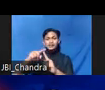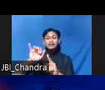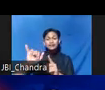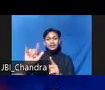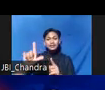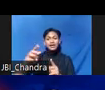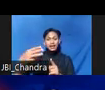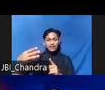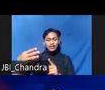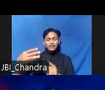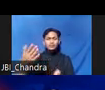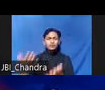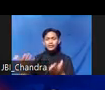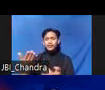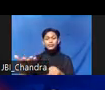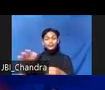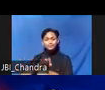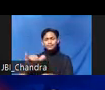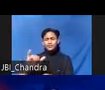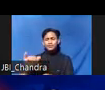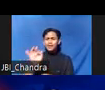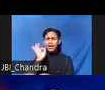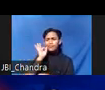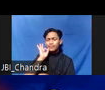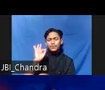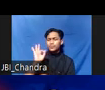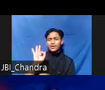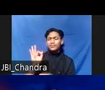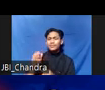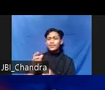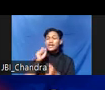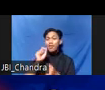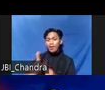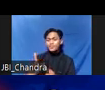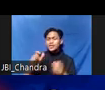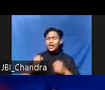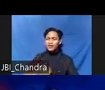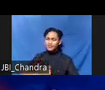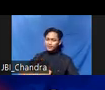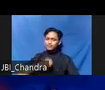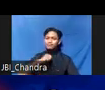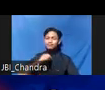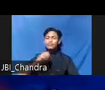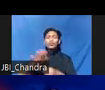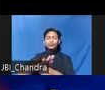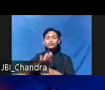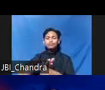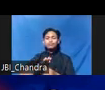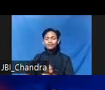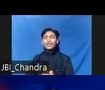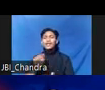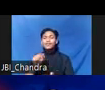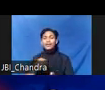begitu nggak alami Ya mungkin belum bisa menjawab secara memuaskan ya tapi mungkin karena saya juga masih belajar mungkin